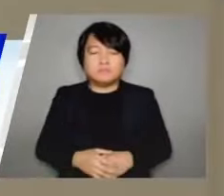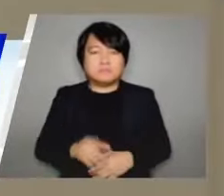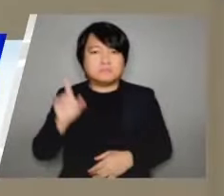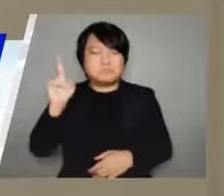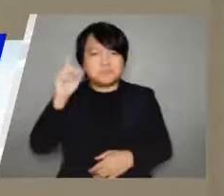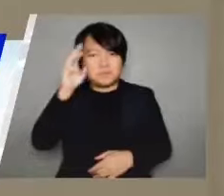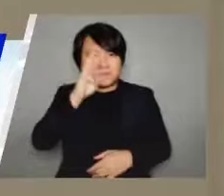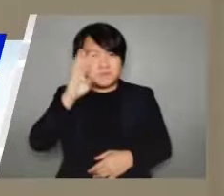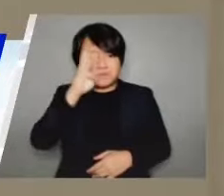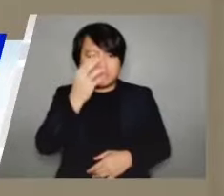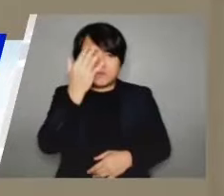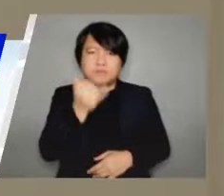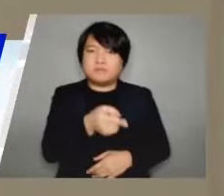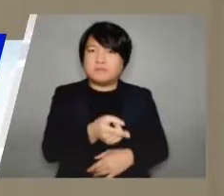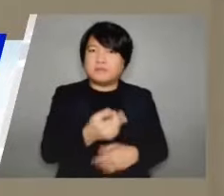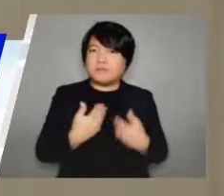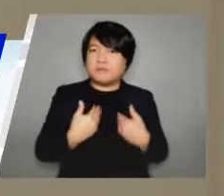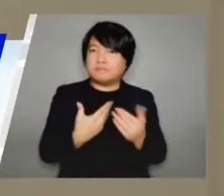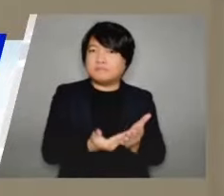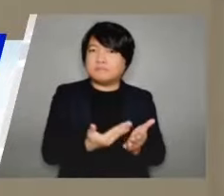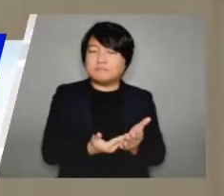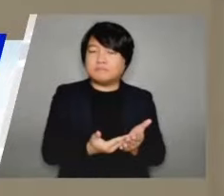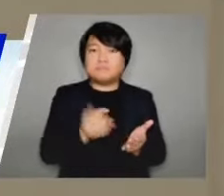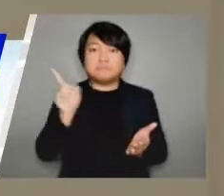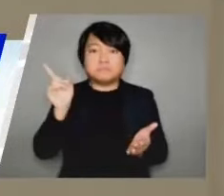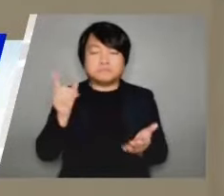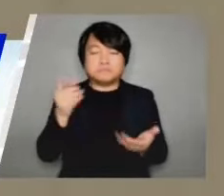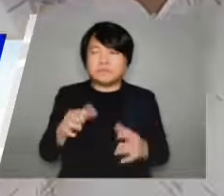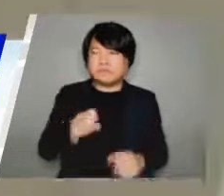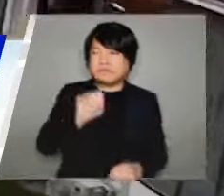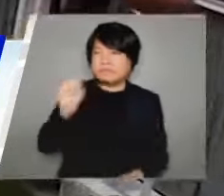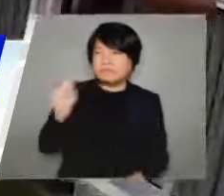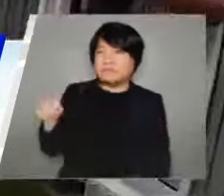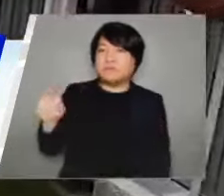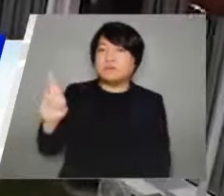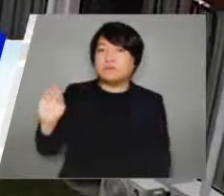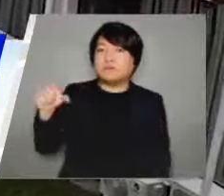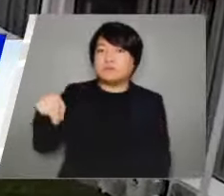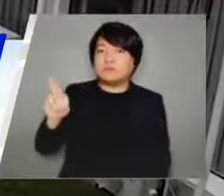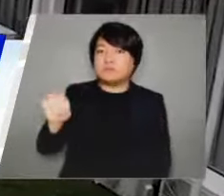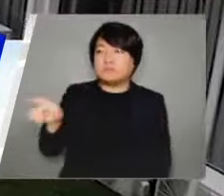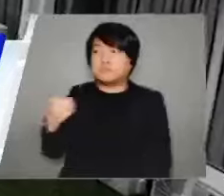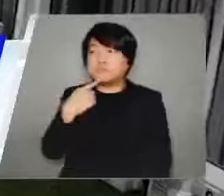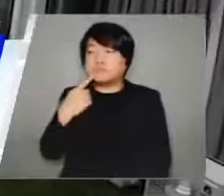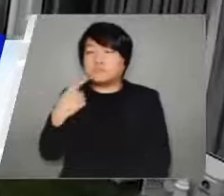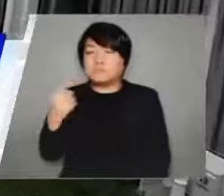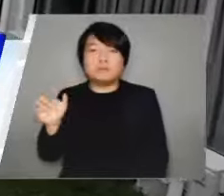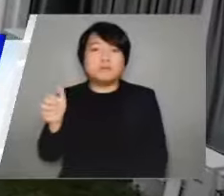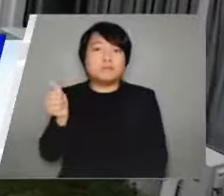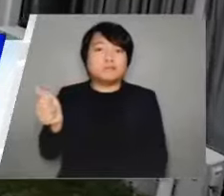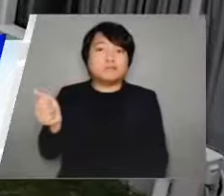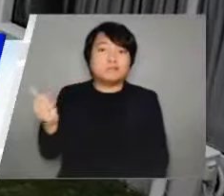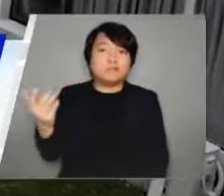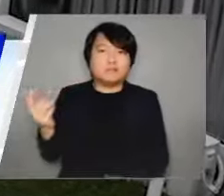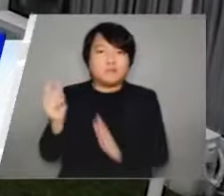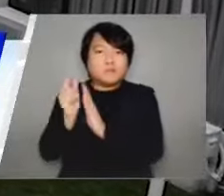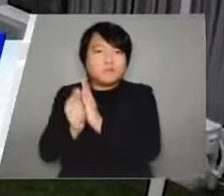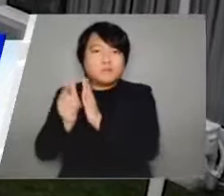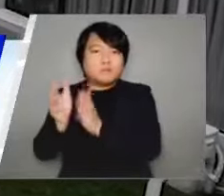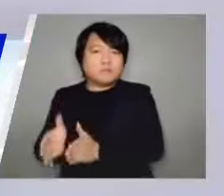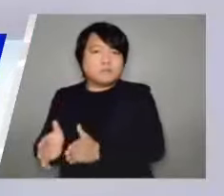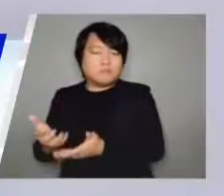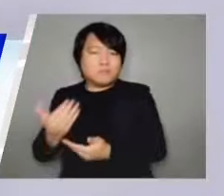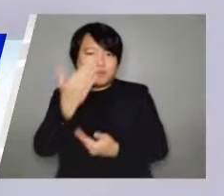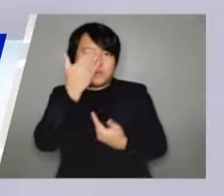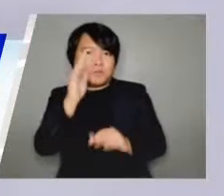ni Roque, abogado siya na nagpapaupang kumpanya sa isang court case, pero wala raw siyang kinalaman sa Pogo operation. Huwag daw haluan ng